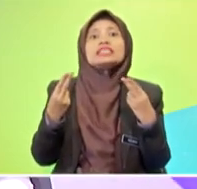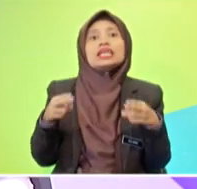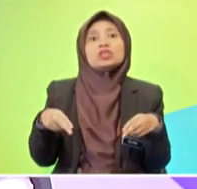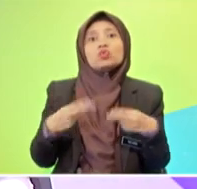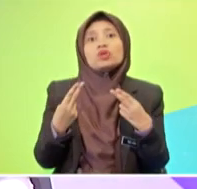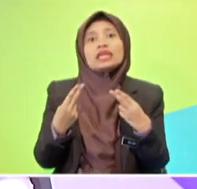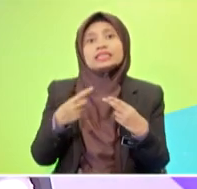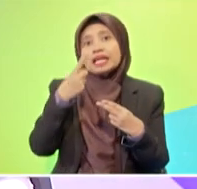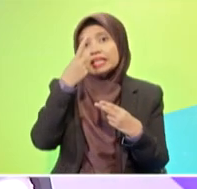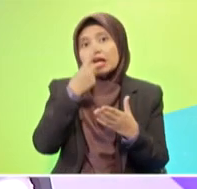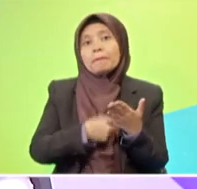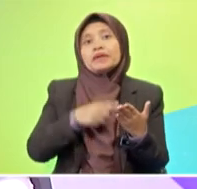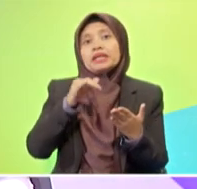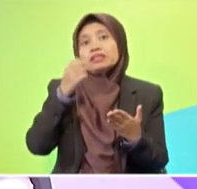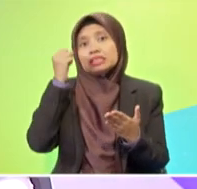tentang